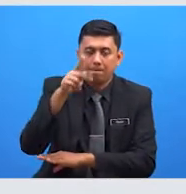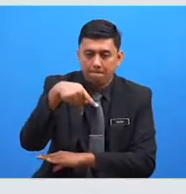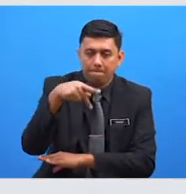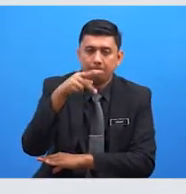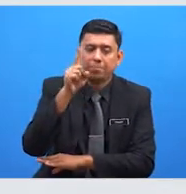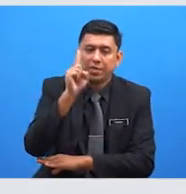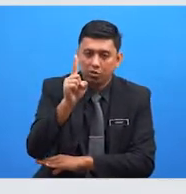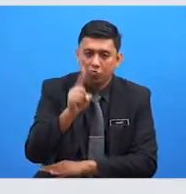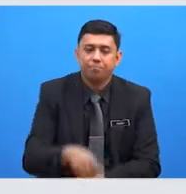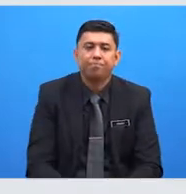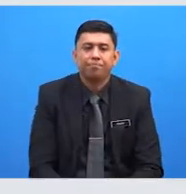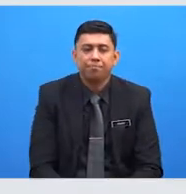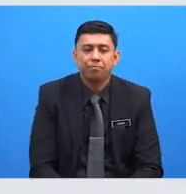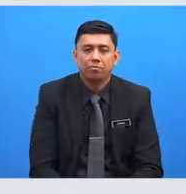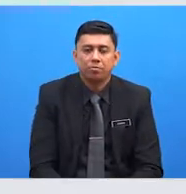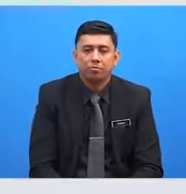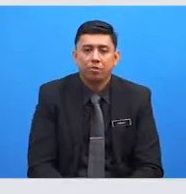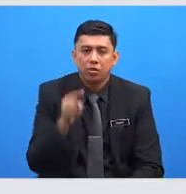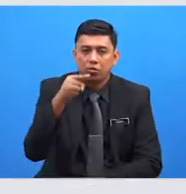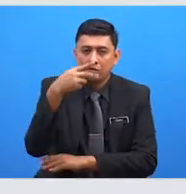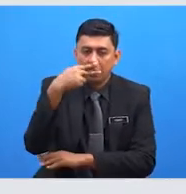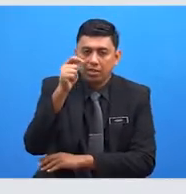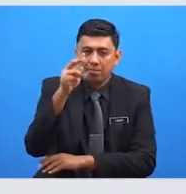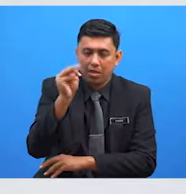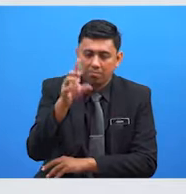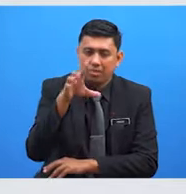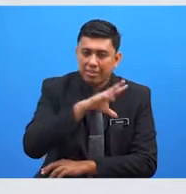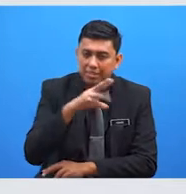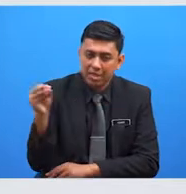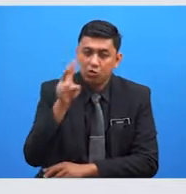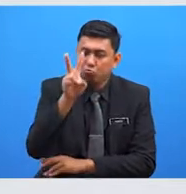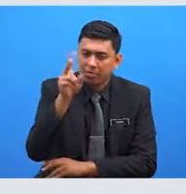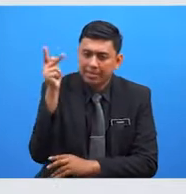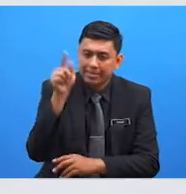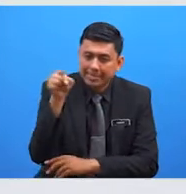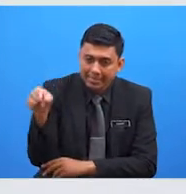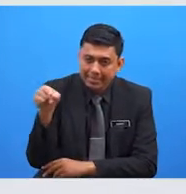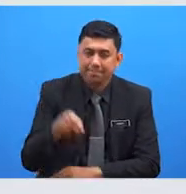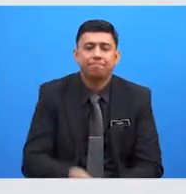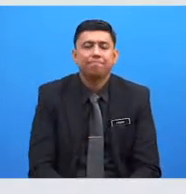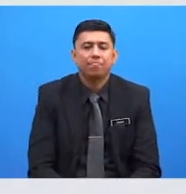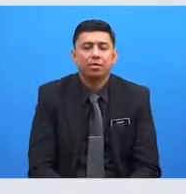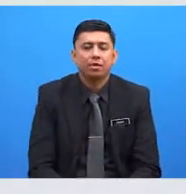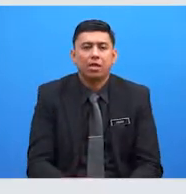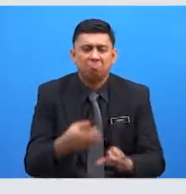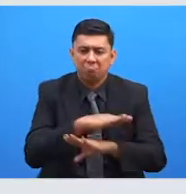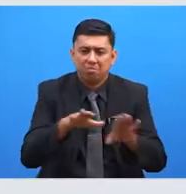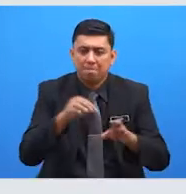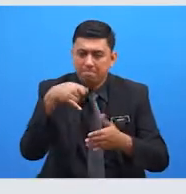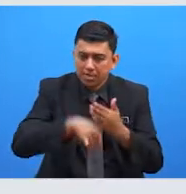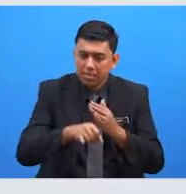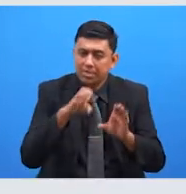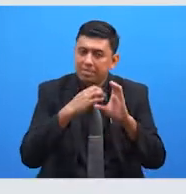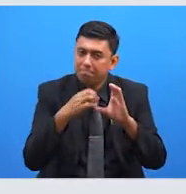popup1.html. Kemudian, dua klik untuk memaparkannya. Tanpa mengisi alamat email, terus klik